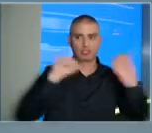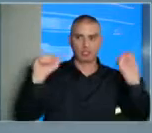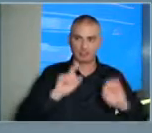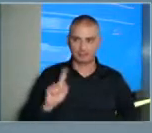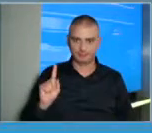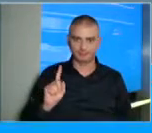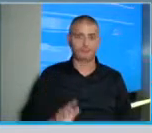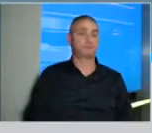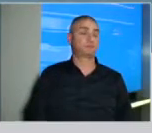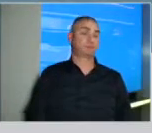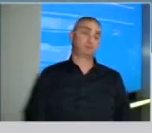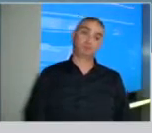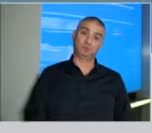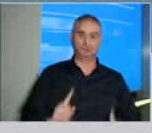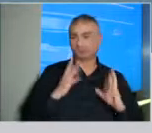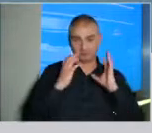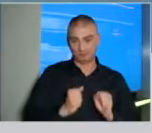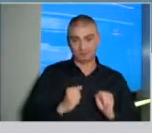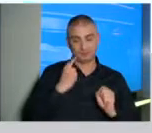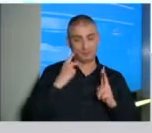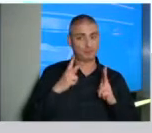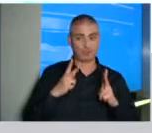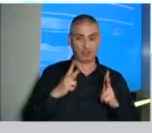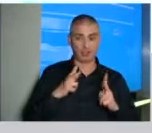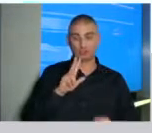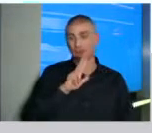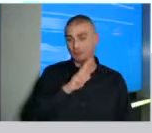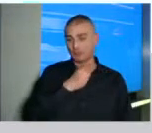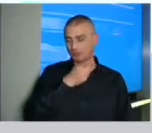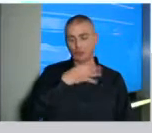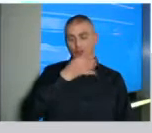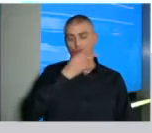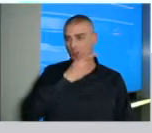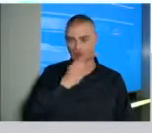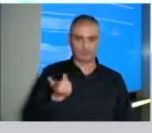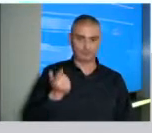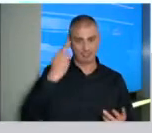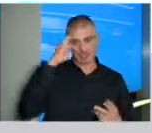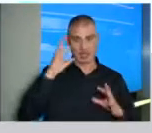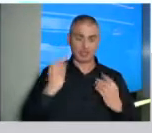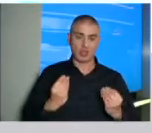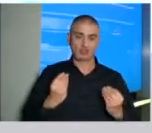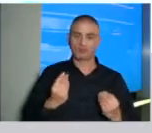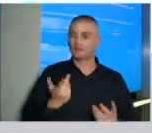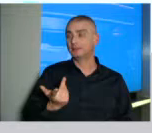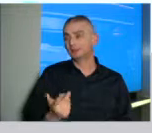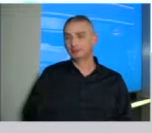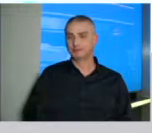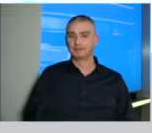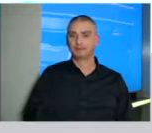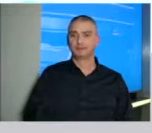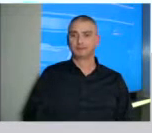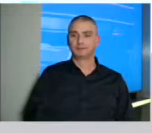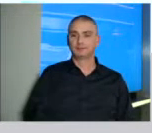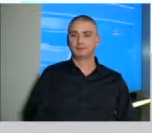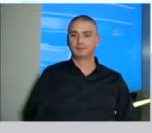weapons. לא בטוח שבדיחות צ'מברליין, כשאתה נועם במינכן, זה איזה רעיון... לא מזהיר.